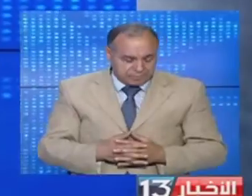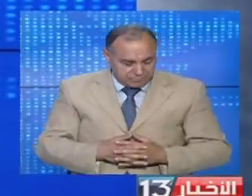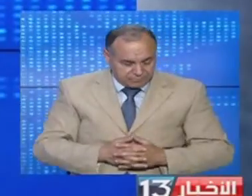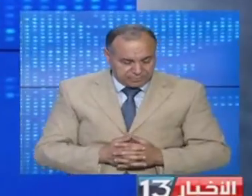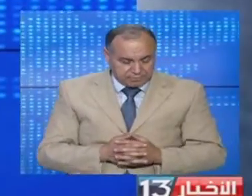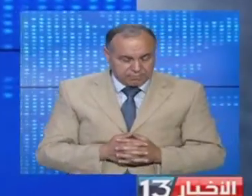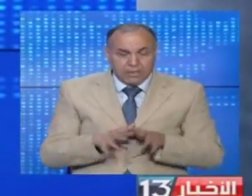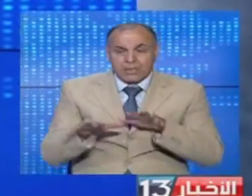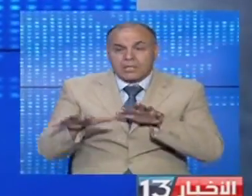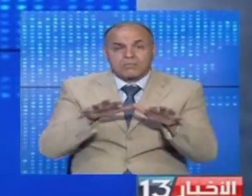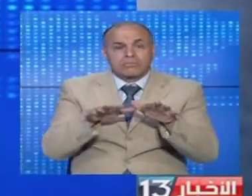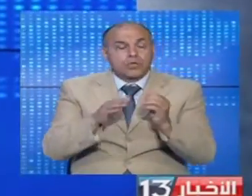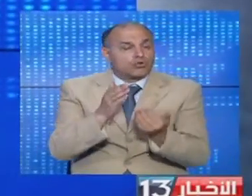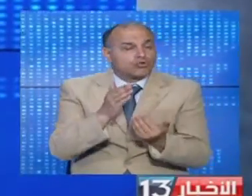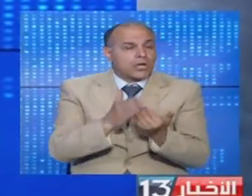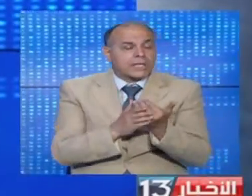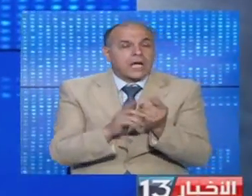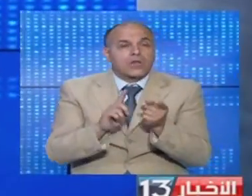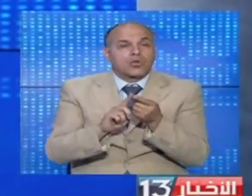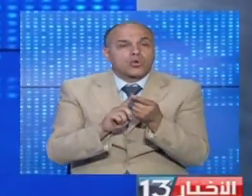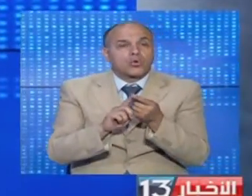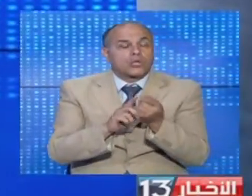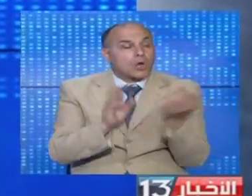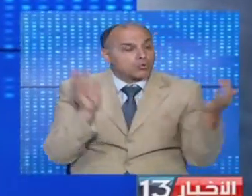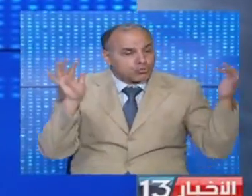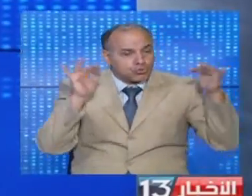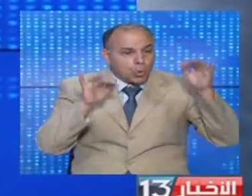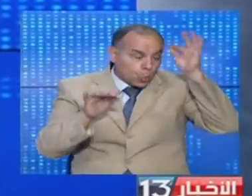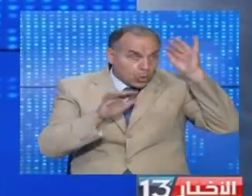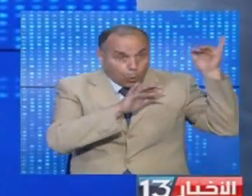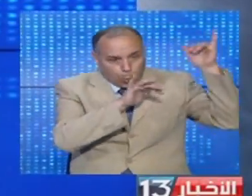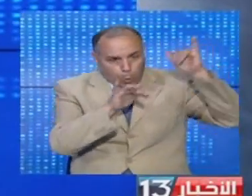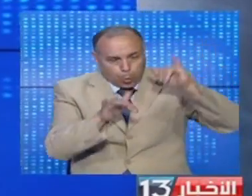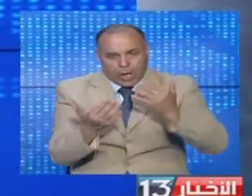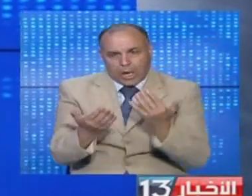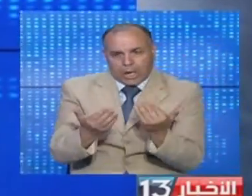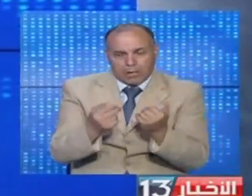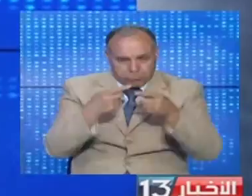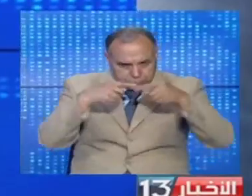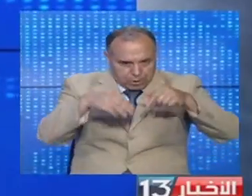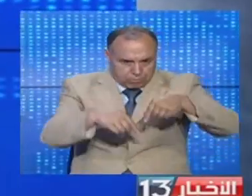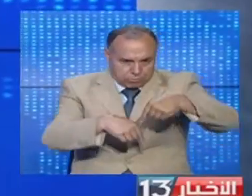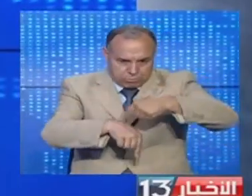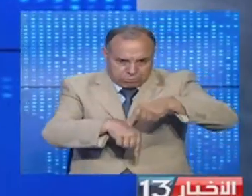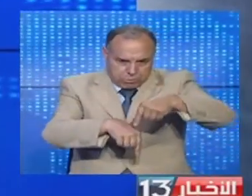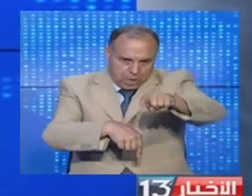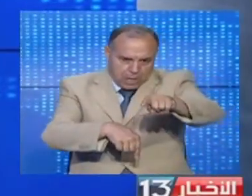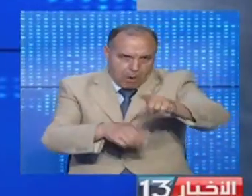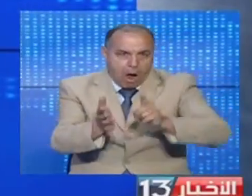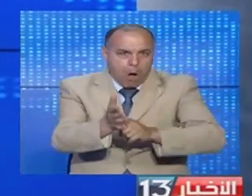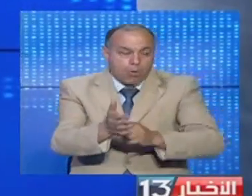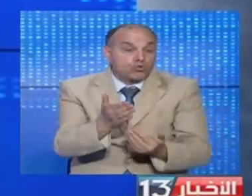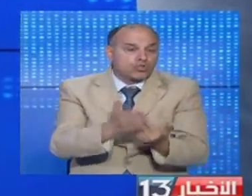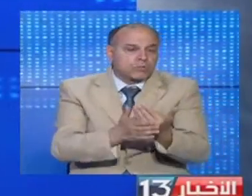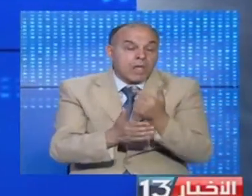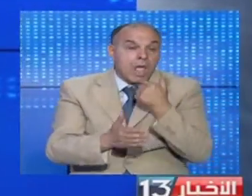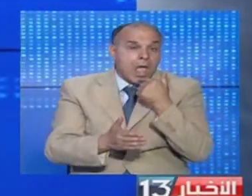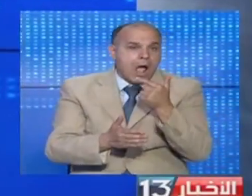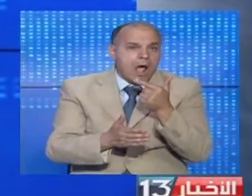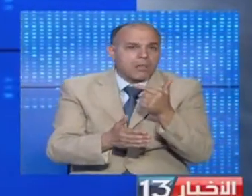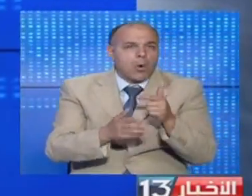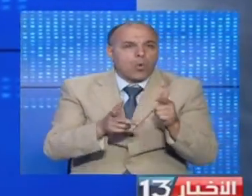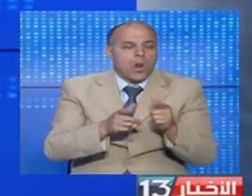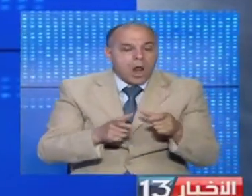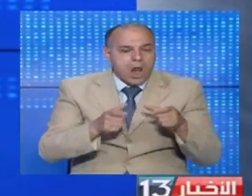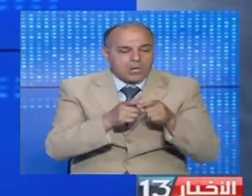اجراءات جديده تخص الوافدين على تونس ان ينتظروا اعلانها في الساعات القادمه فقد رفعت